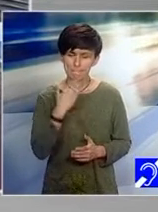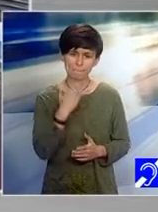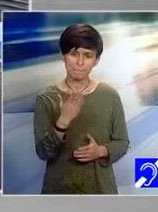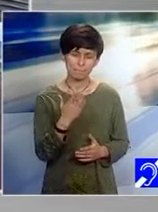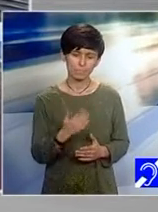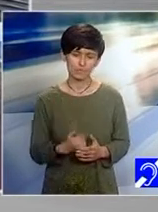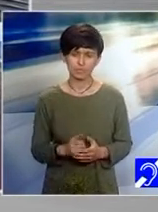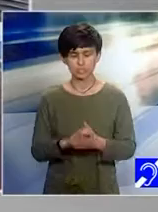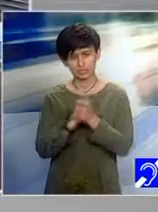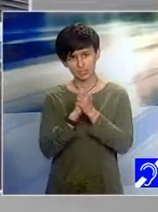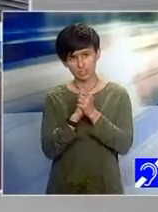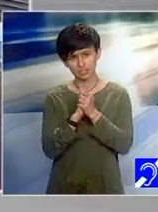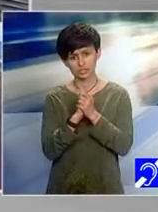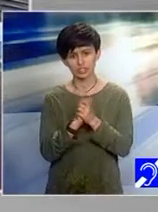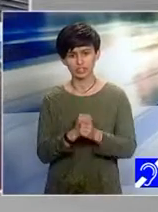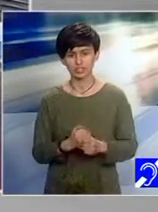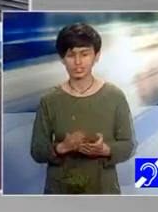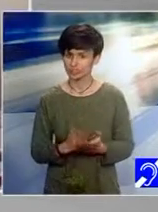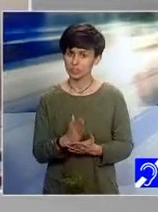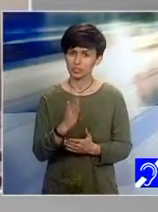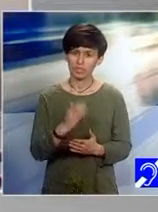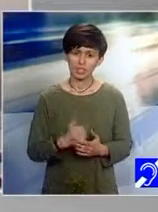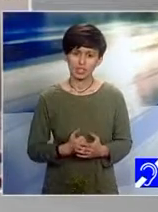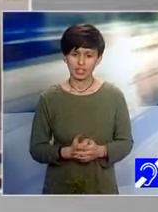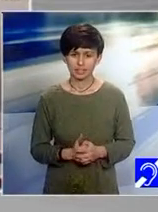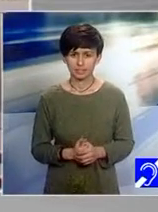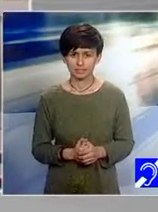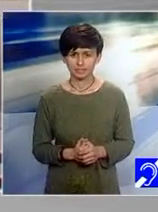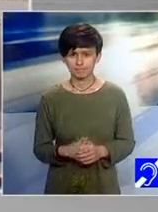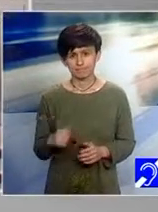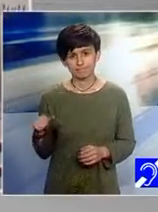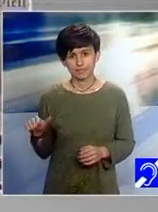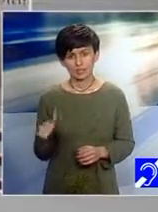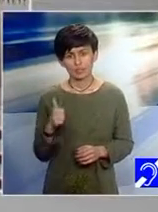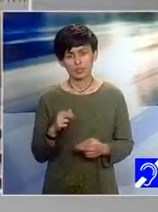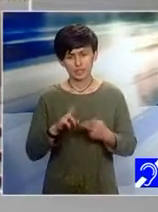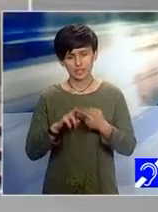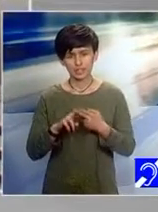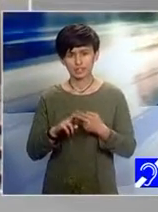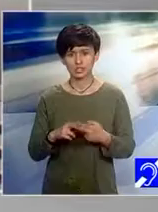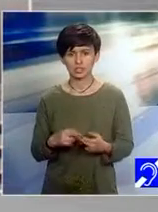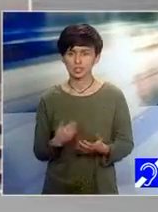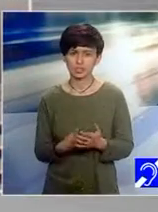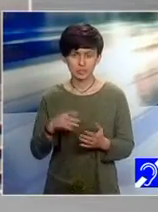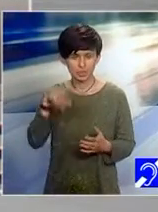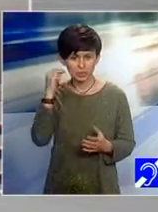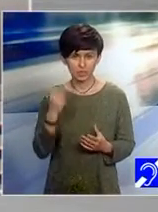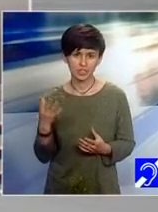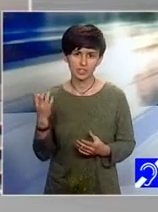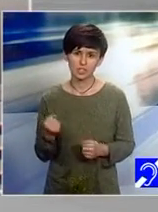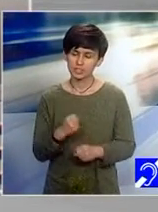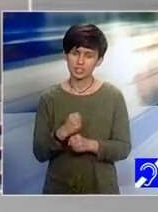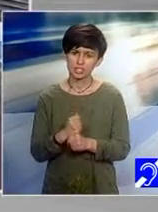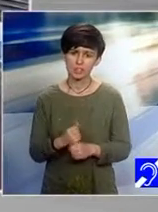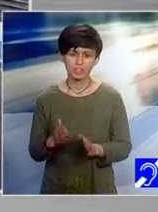foarte mult. Mult succes, Karen. Noua ta. Cu siguranță ne vom reîntâlni pentru a afla și ce anume se va derula